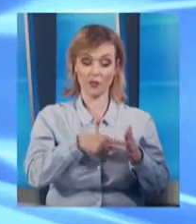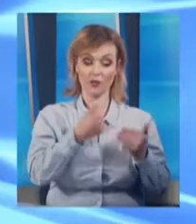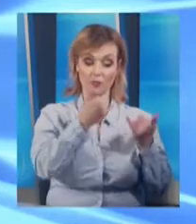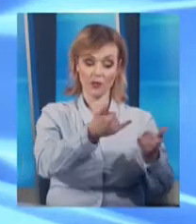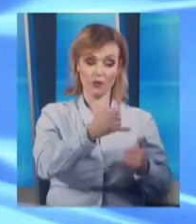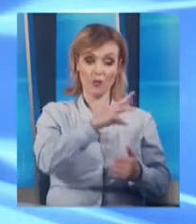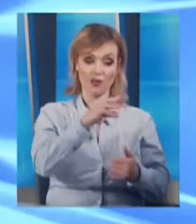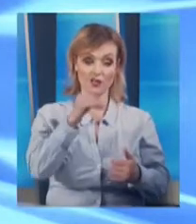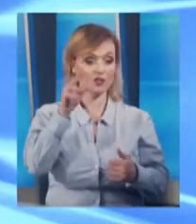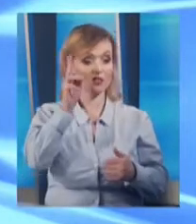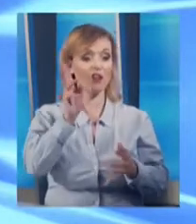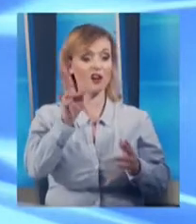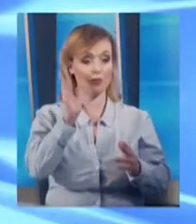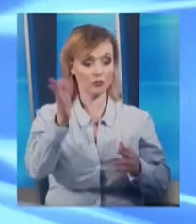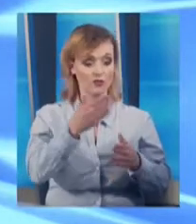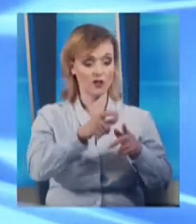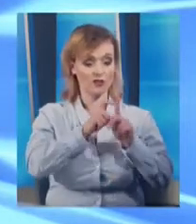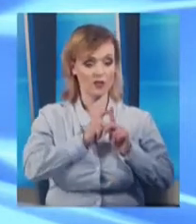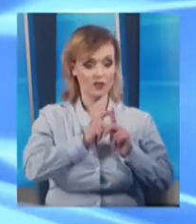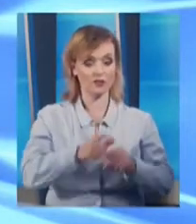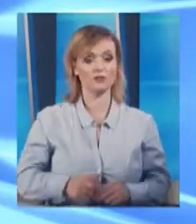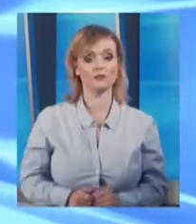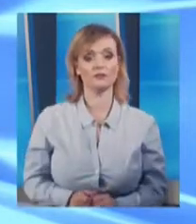veți răspunde dumneavoastră.